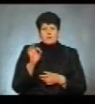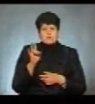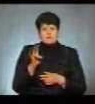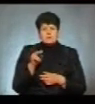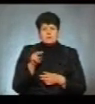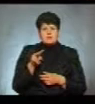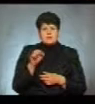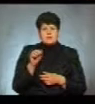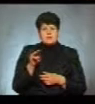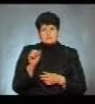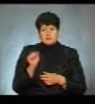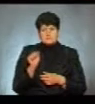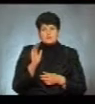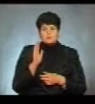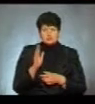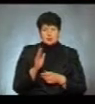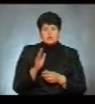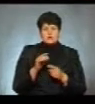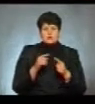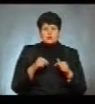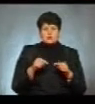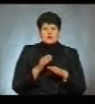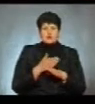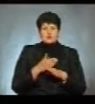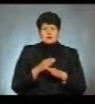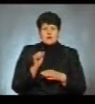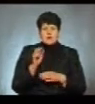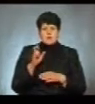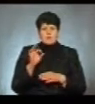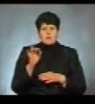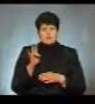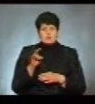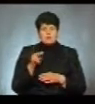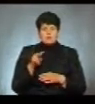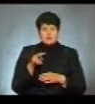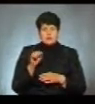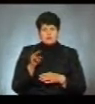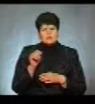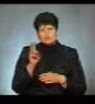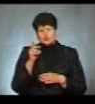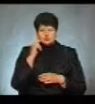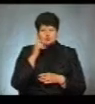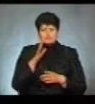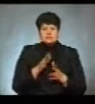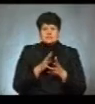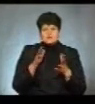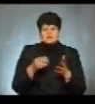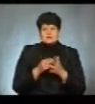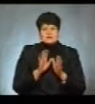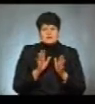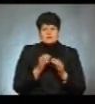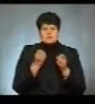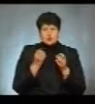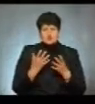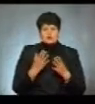буде структура розділена на послуги і абонентська плата. Дехто може думає, що буде збільшення тарифу. Ні, це просто